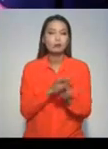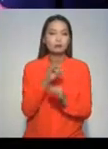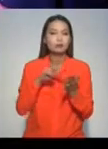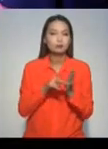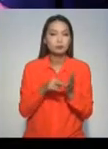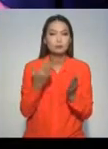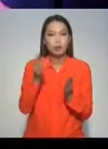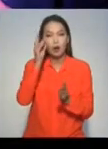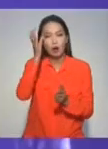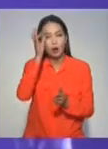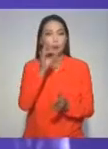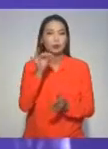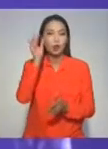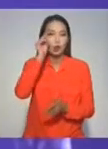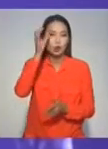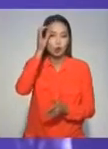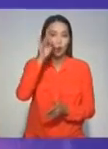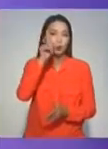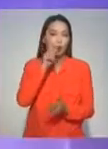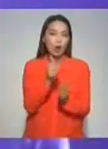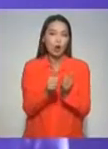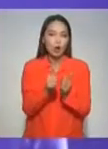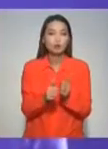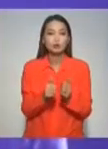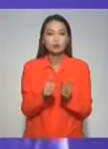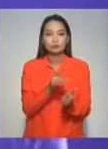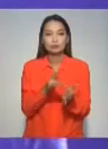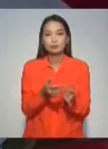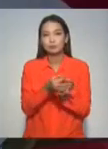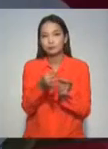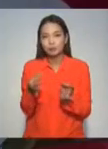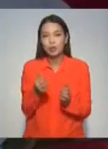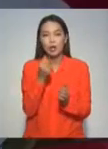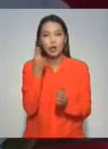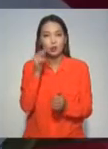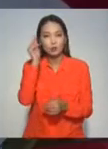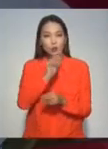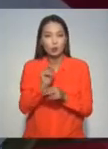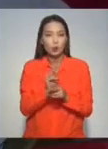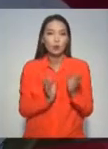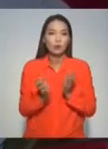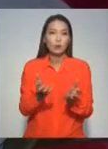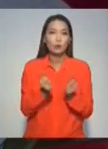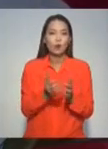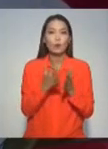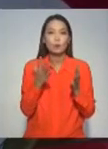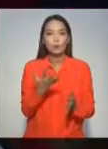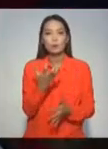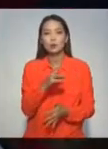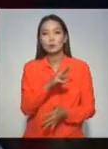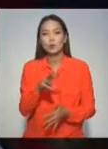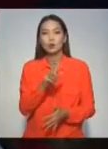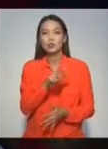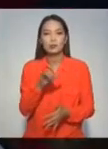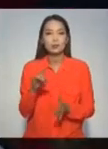науку доступными в каждом уголке мира. Пока качественные знания в вузах получили не более 500 миллионов человек из 8 миллиардов